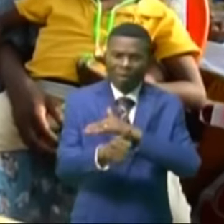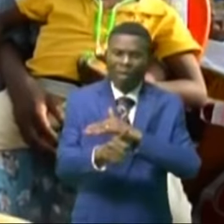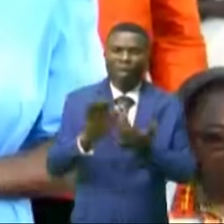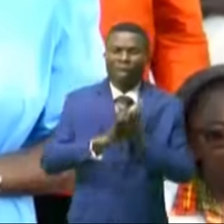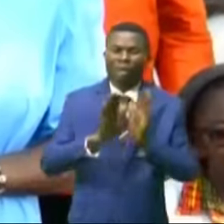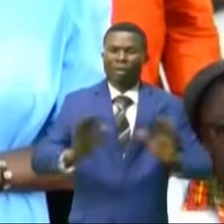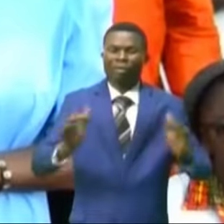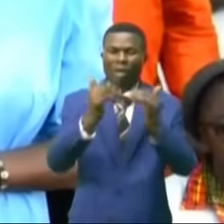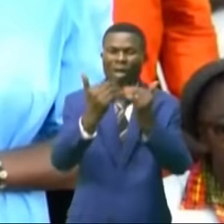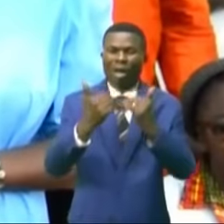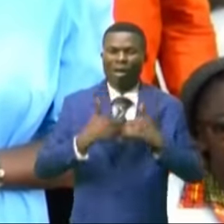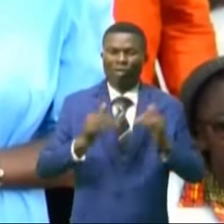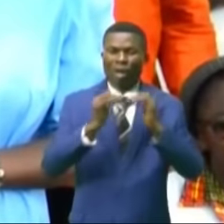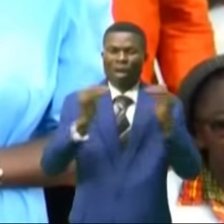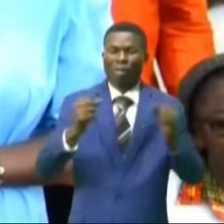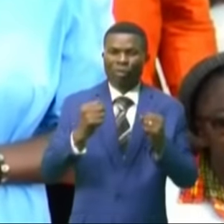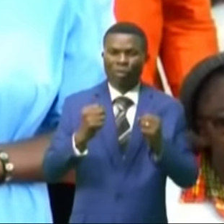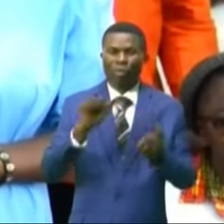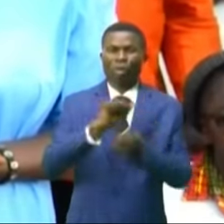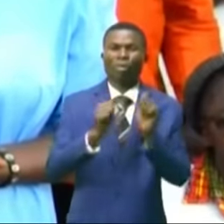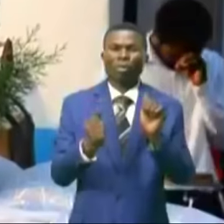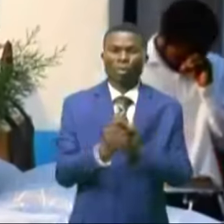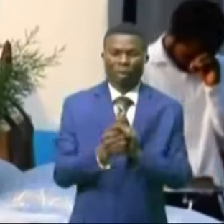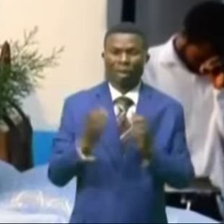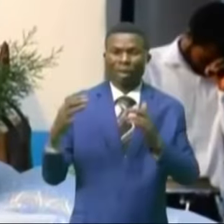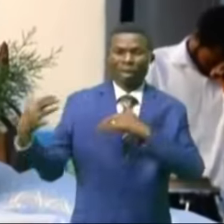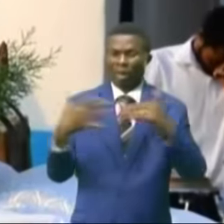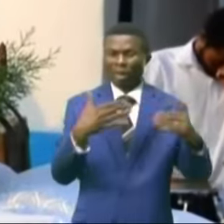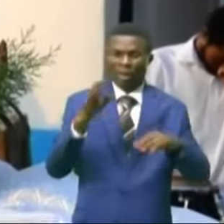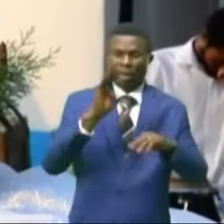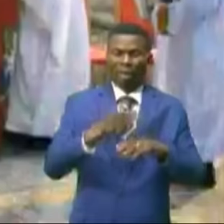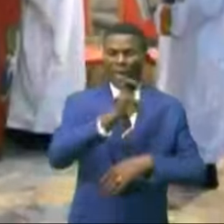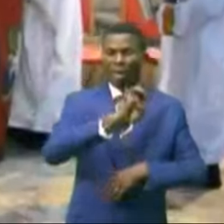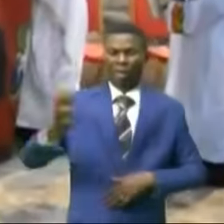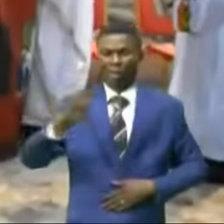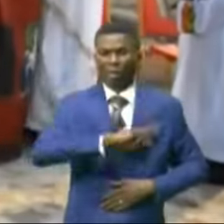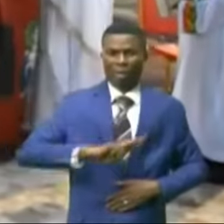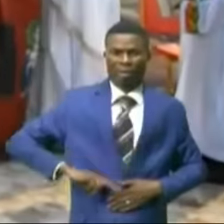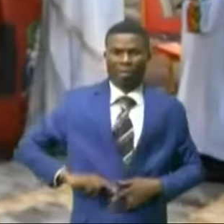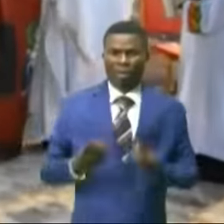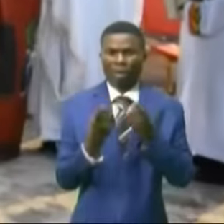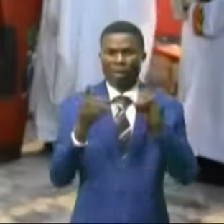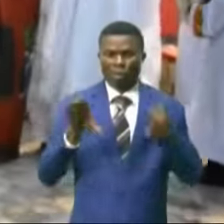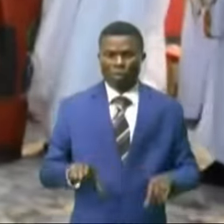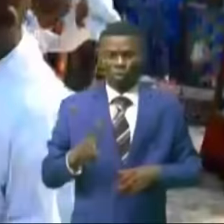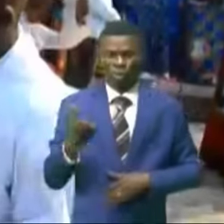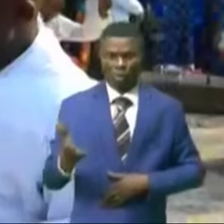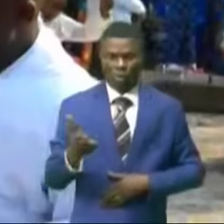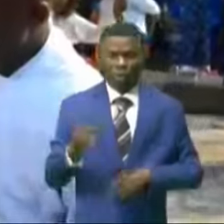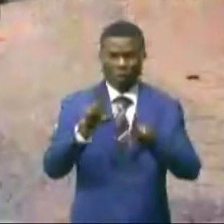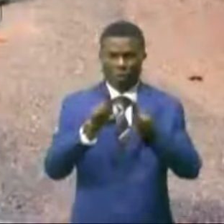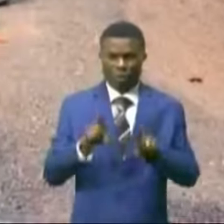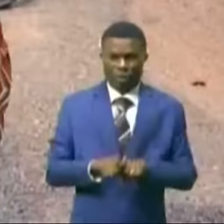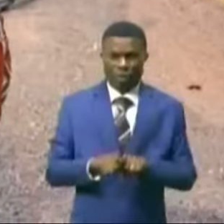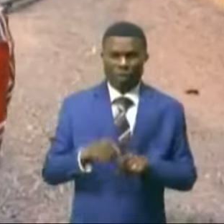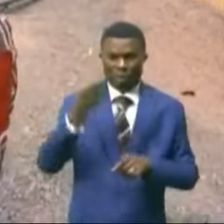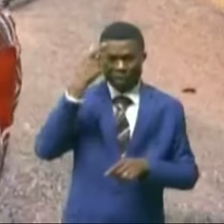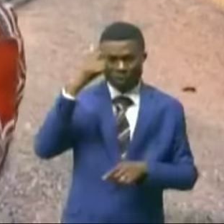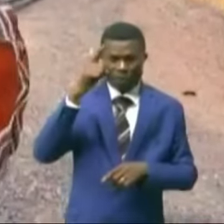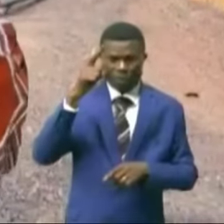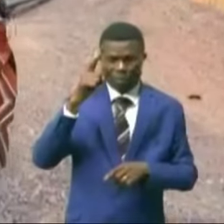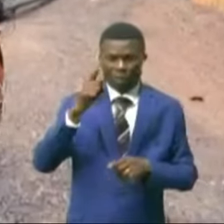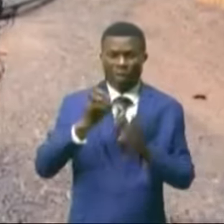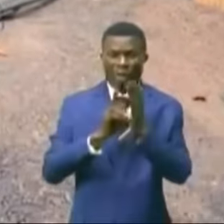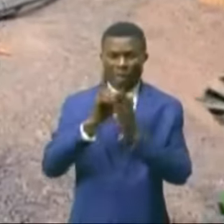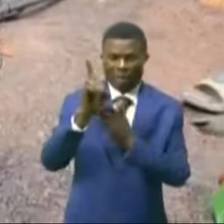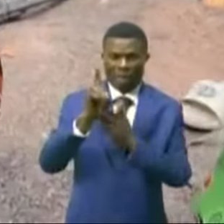la paix durable par rapport à la situation des guerres qui sévit dans l'Est de la République démocratique du Congo et aussi pour son relèvement